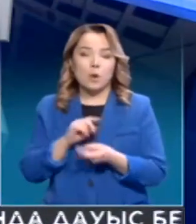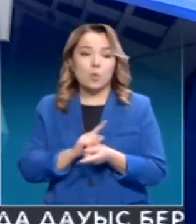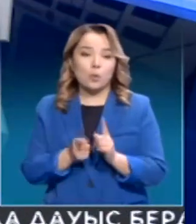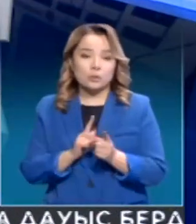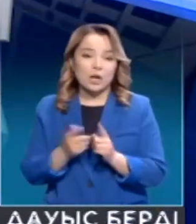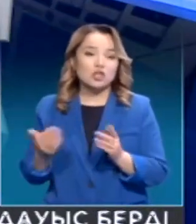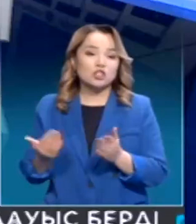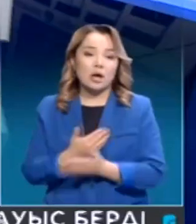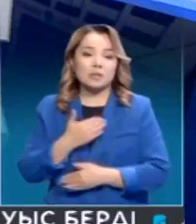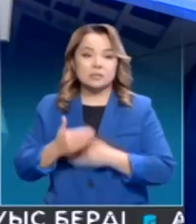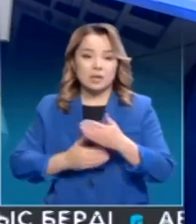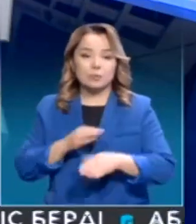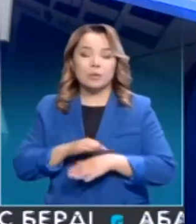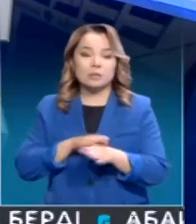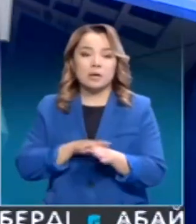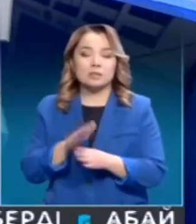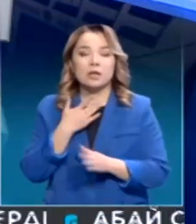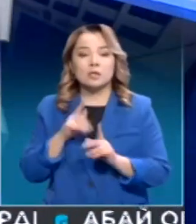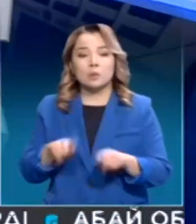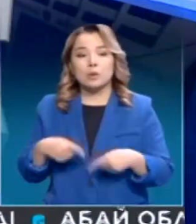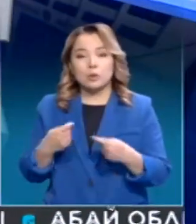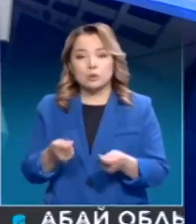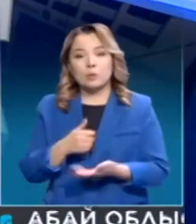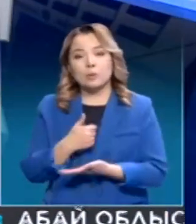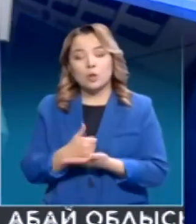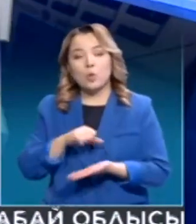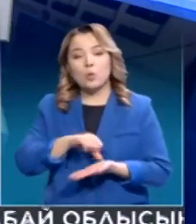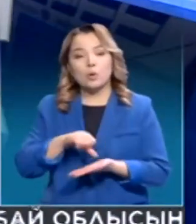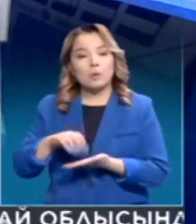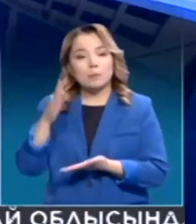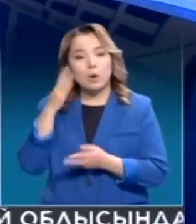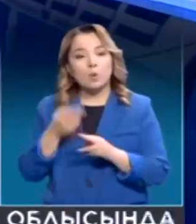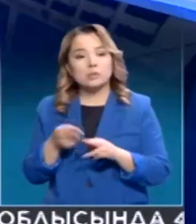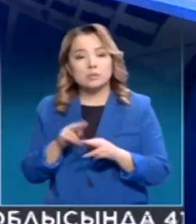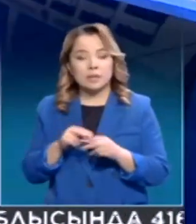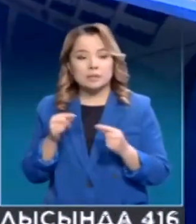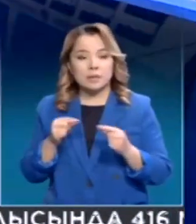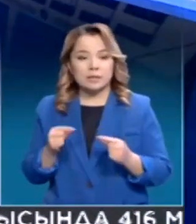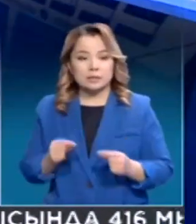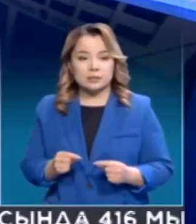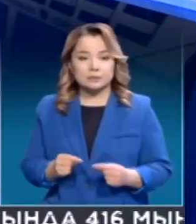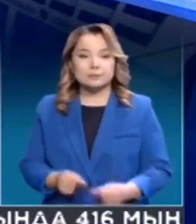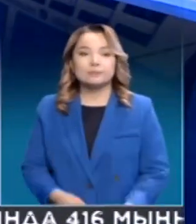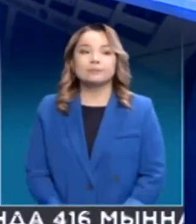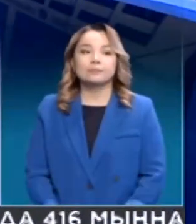өзгерістерге жаңа серпін береді. Бүгін дауыс берген билік өкілдерінің пікірі осыған саяды.